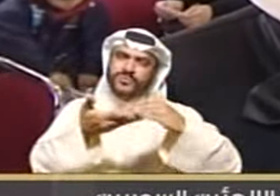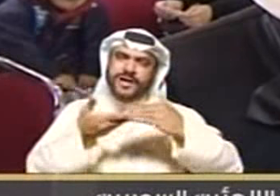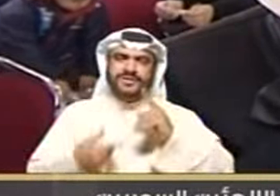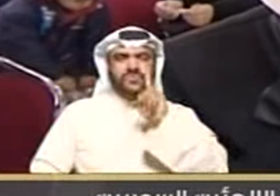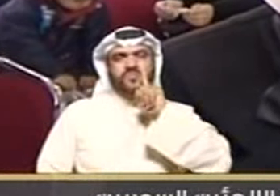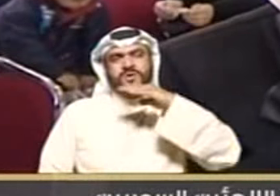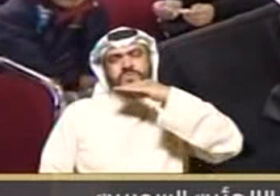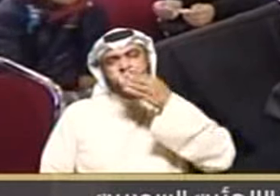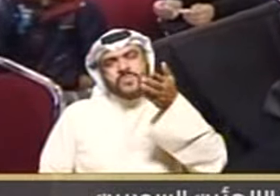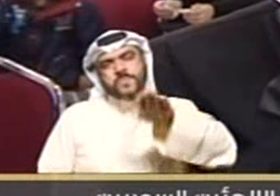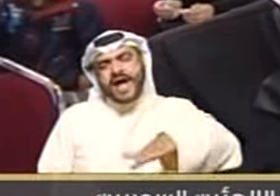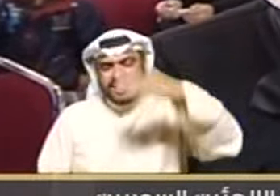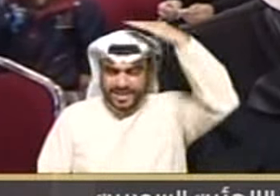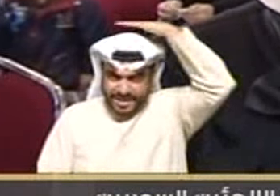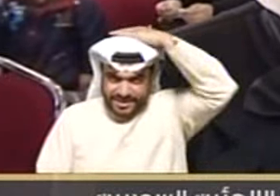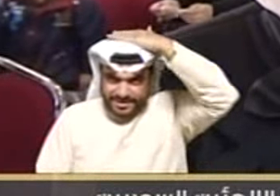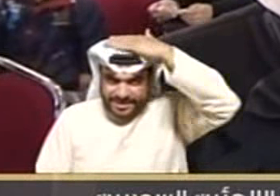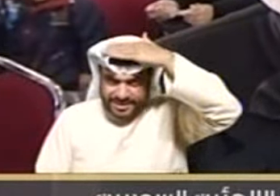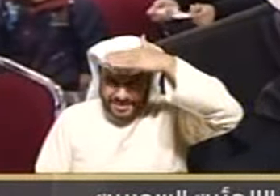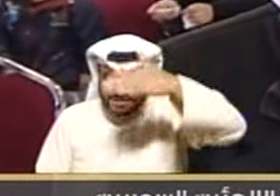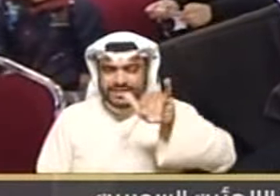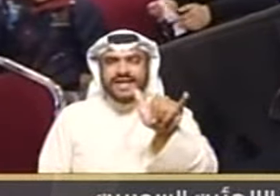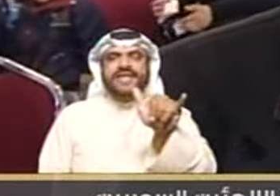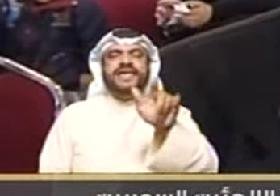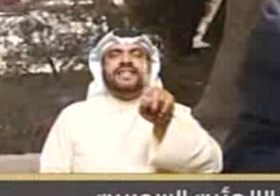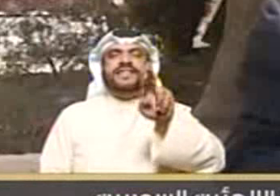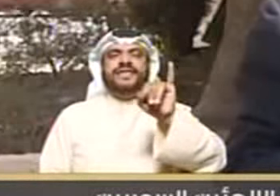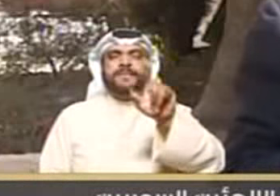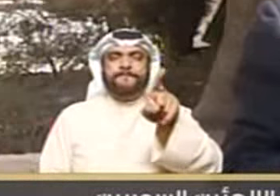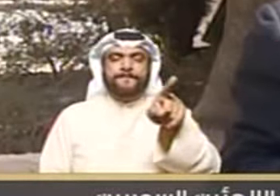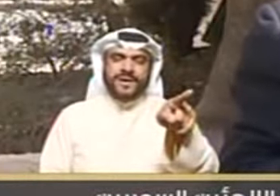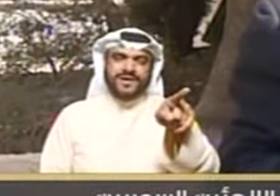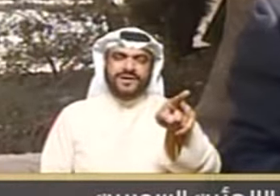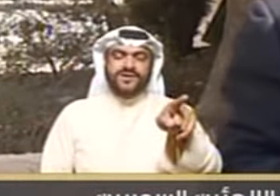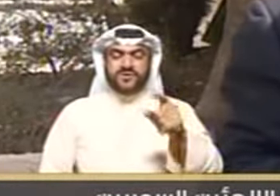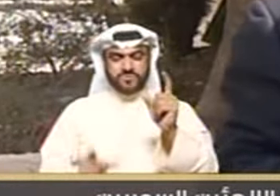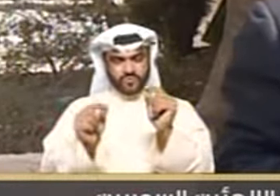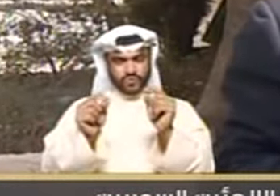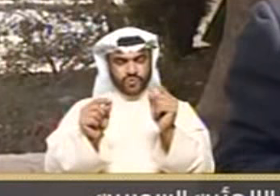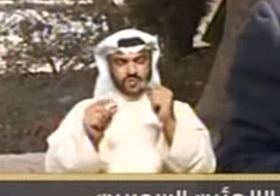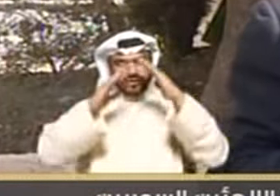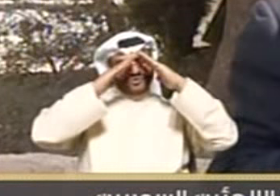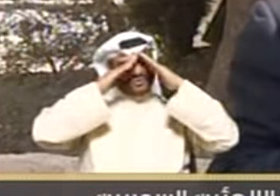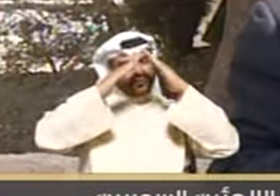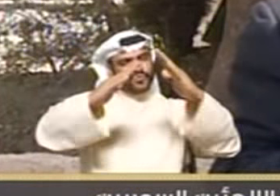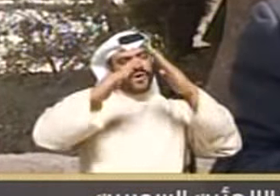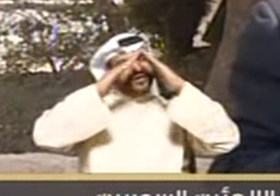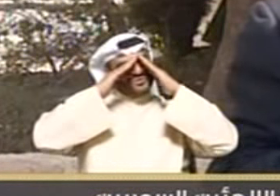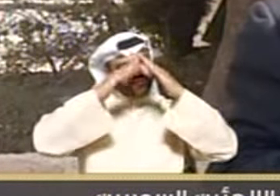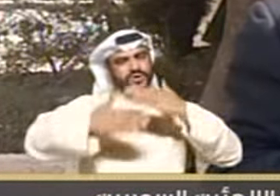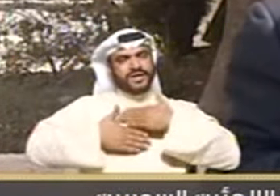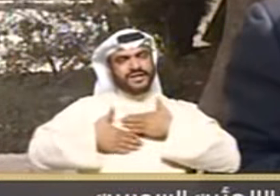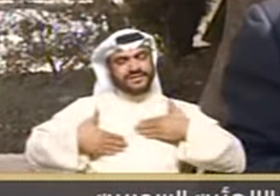السوريين الموجودين في الأردن، والله يجزيهم الخير ويبارك فيهم. هذه واحدة من أكثر الحملات التي تستهدف